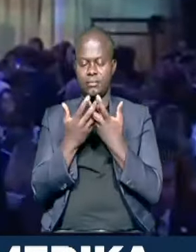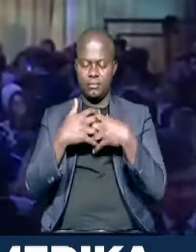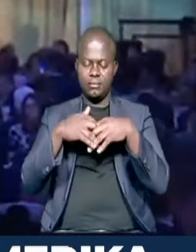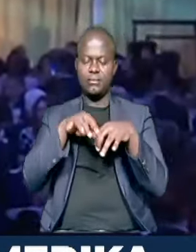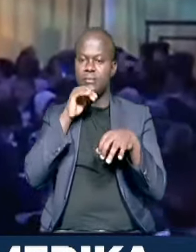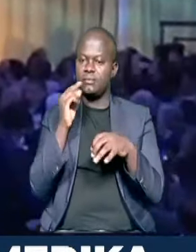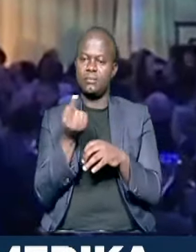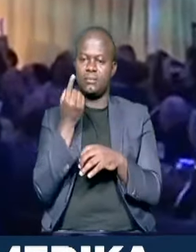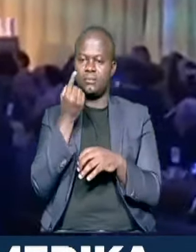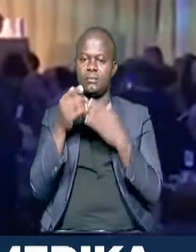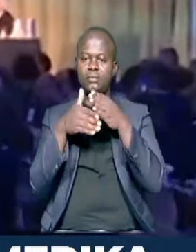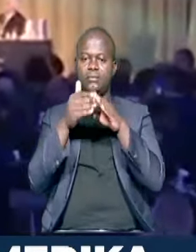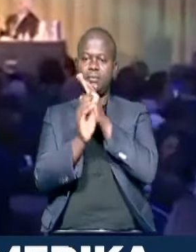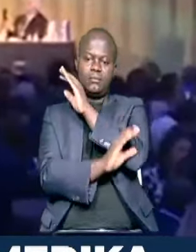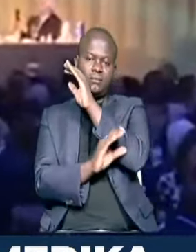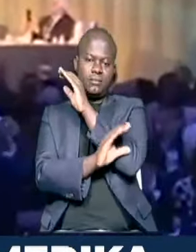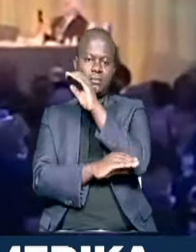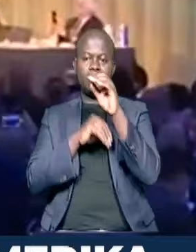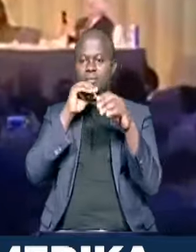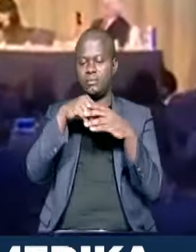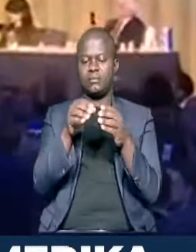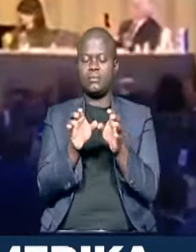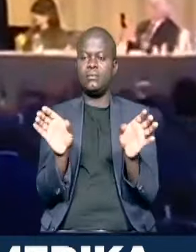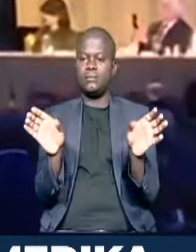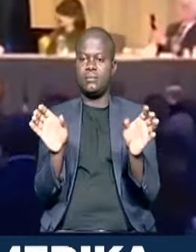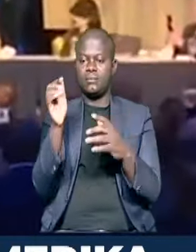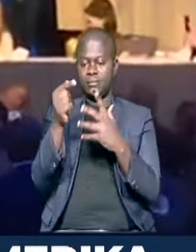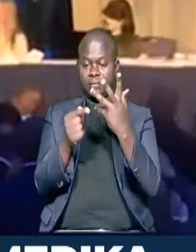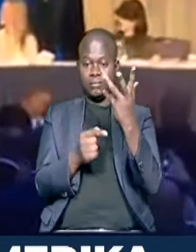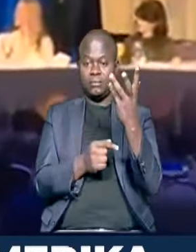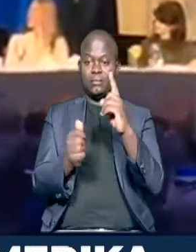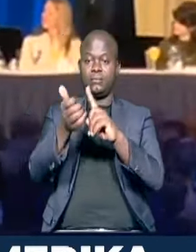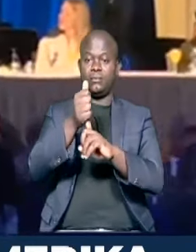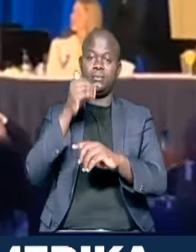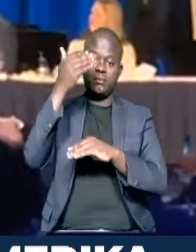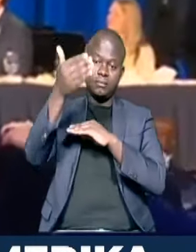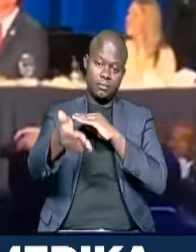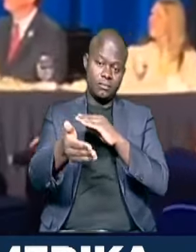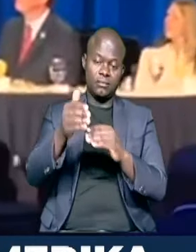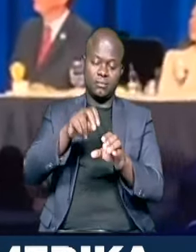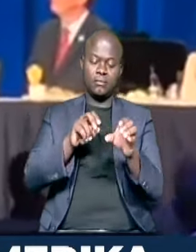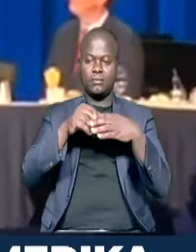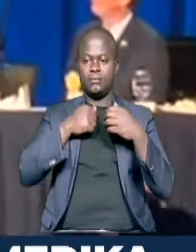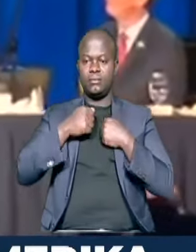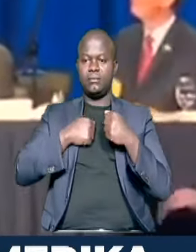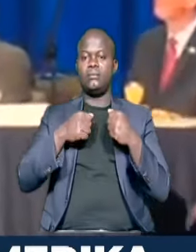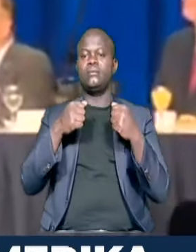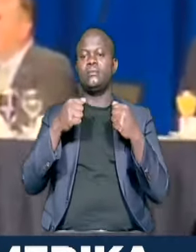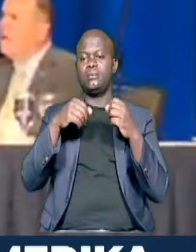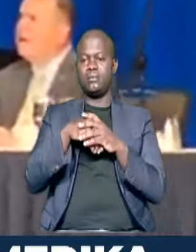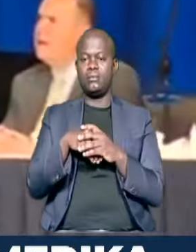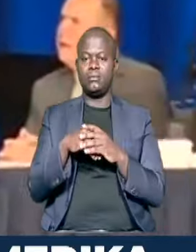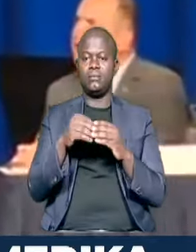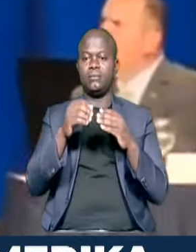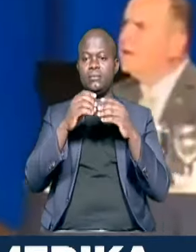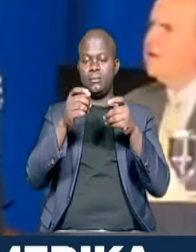n'ubudaheranwa huba ku gihugu kizirivangura ibi byagezweho nyuma yo gukura u Rwanda mu nzara z'ubutegetsi